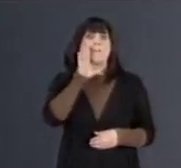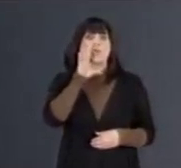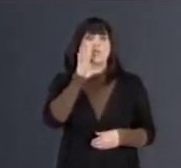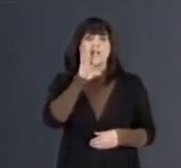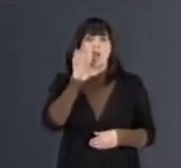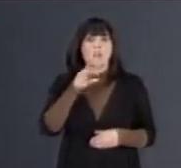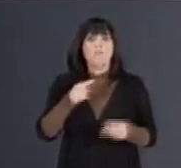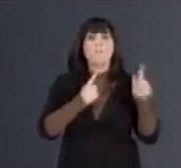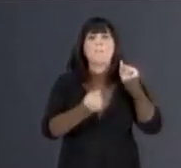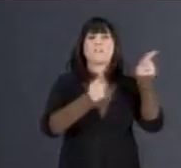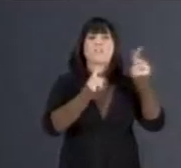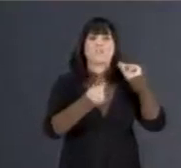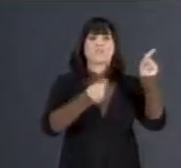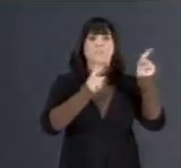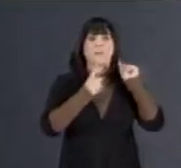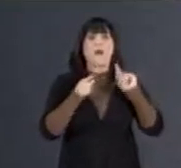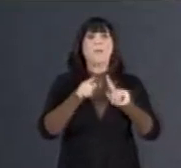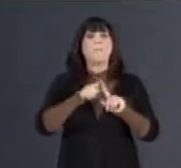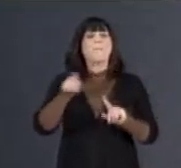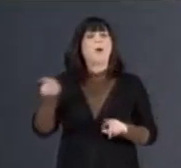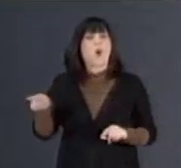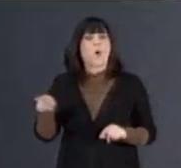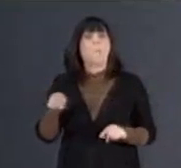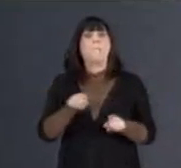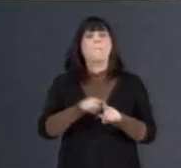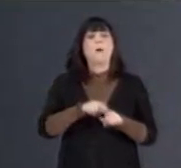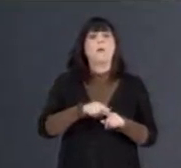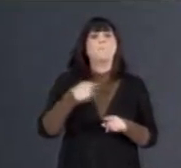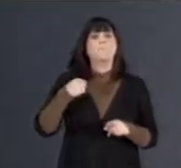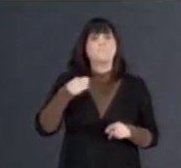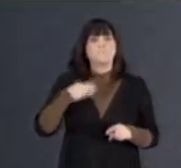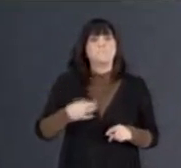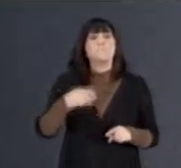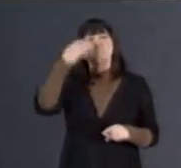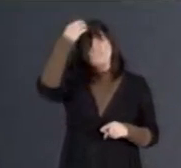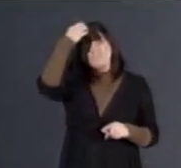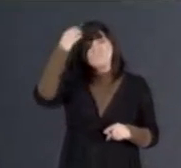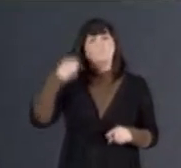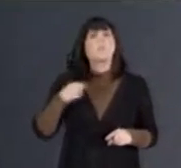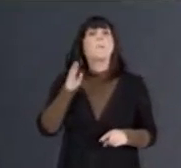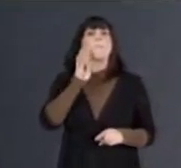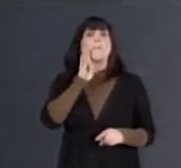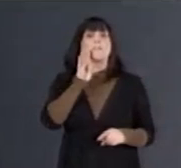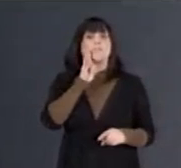danu għad għeddin reng djerli għad deputy prime minister tal-belġju u għabbelki ndarbtaj premier su tal-belġju